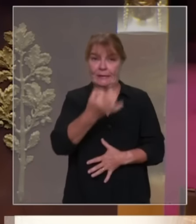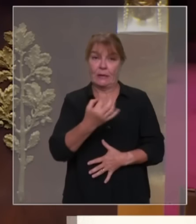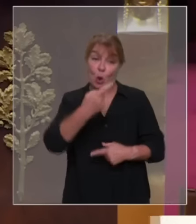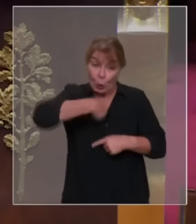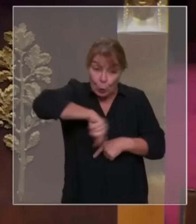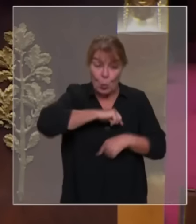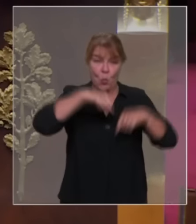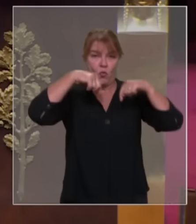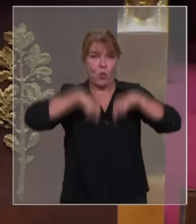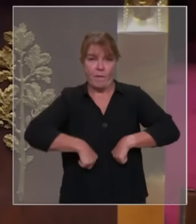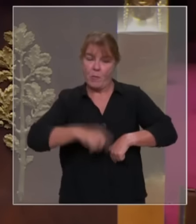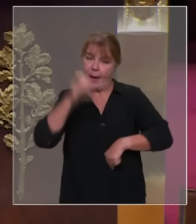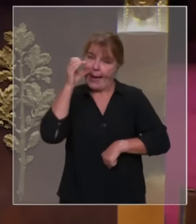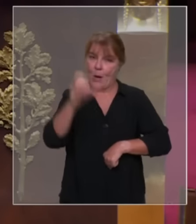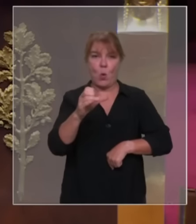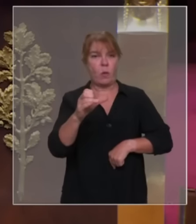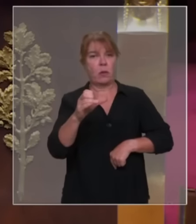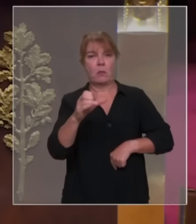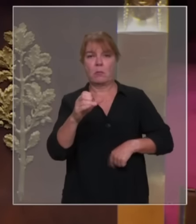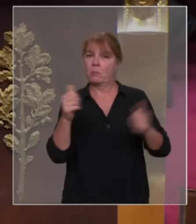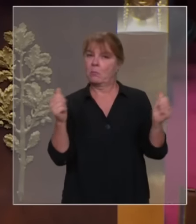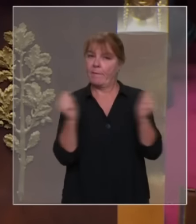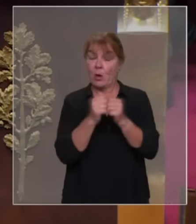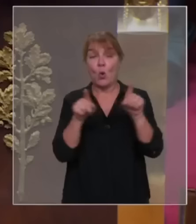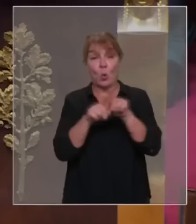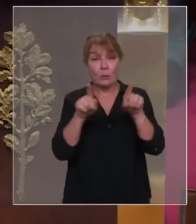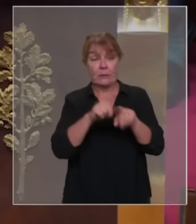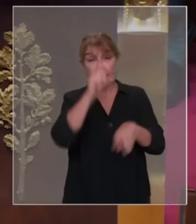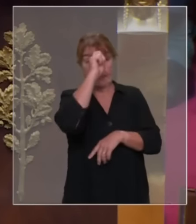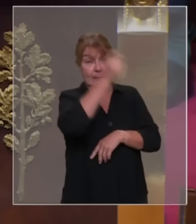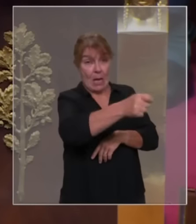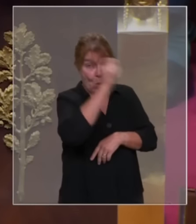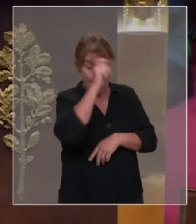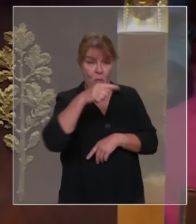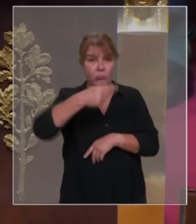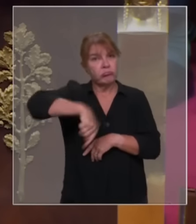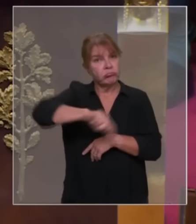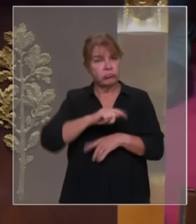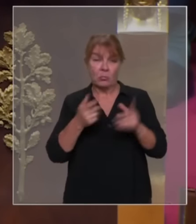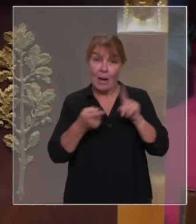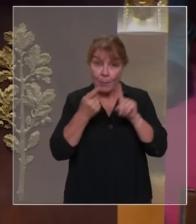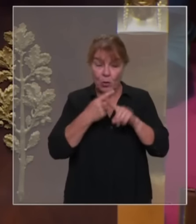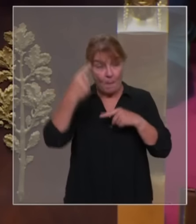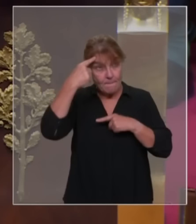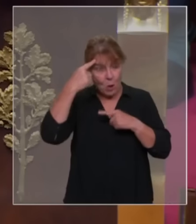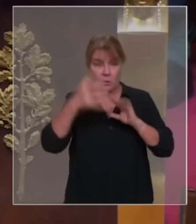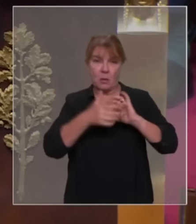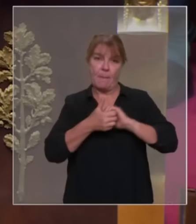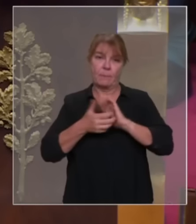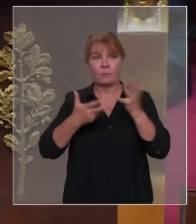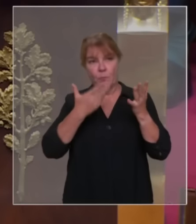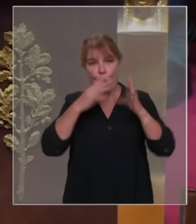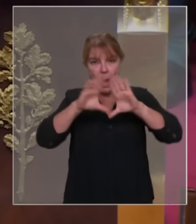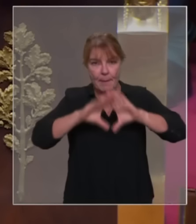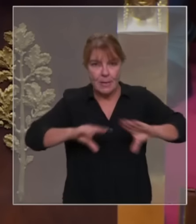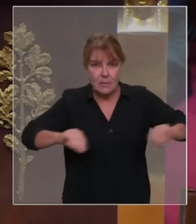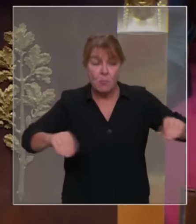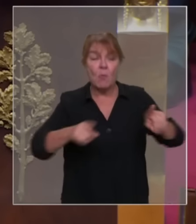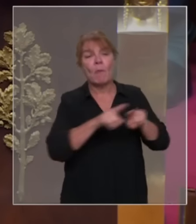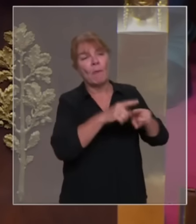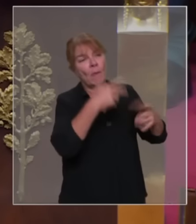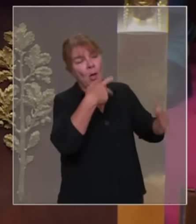mon gouvernement seront à leur côté. Je veux saluer aussi toutes celles et tous ceux qui s'engagent pour l'apaisement. En premier lieu, nos forces de l'ordre,